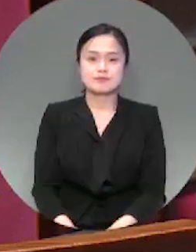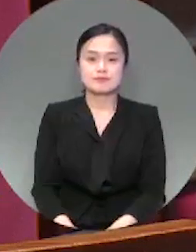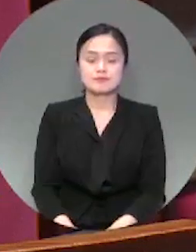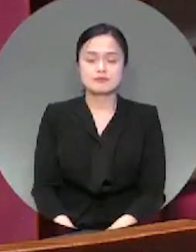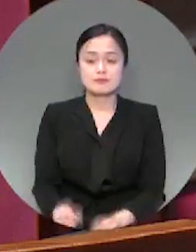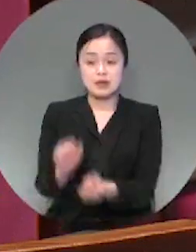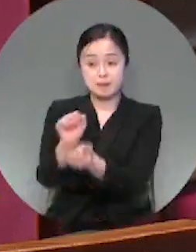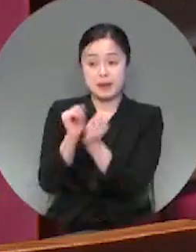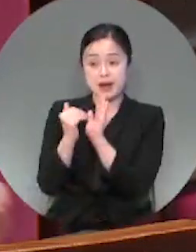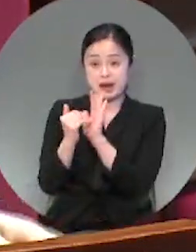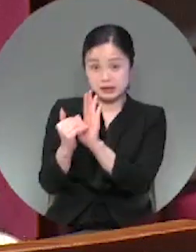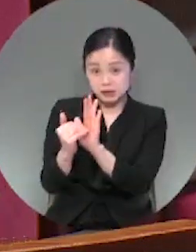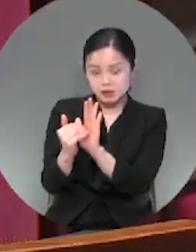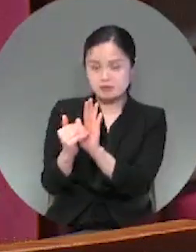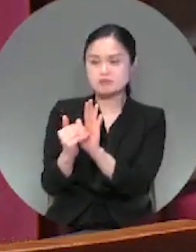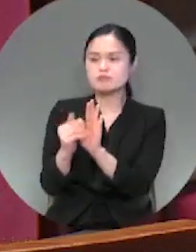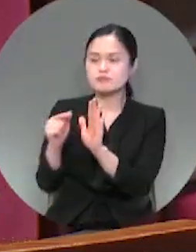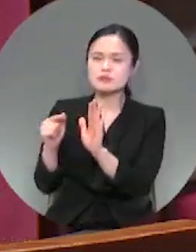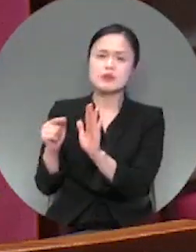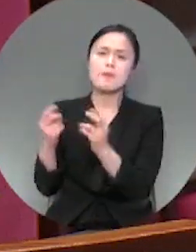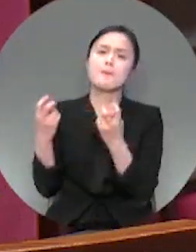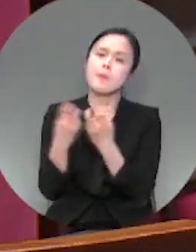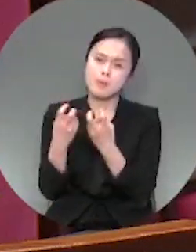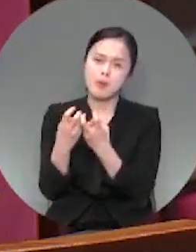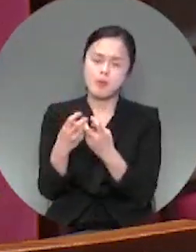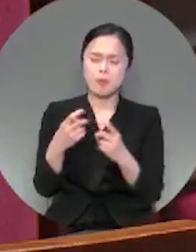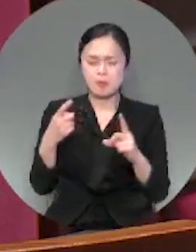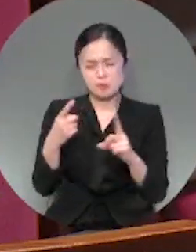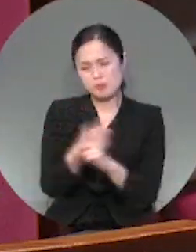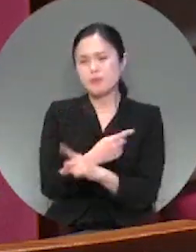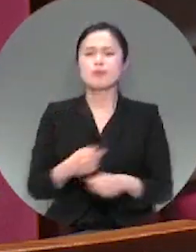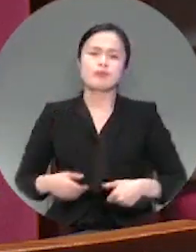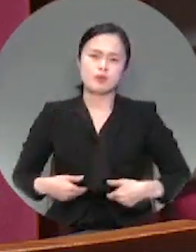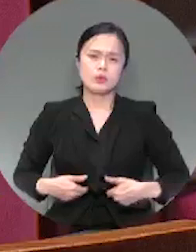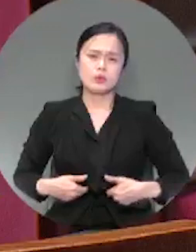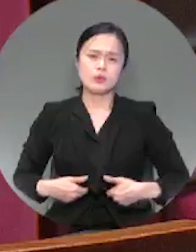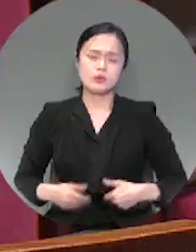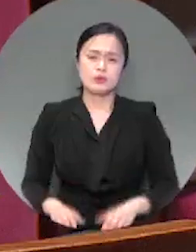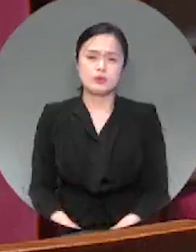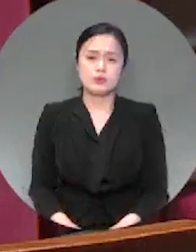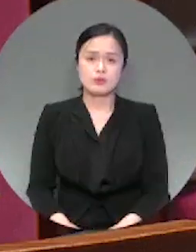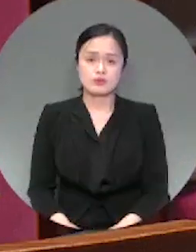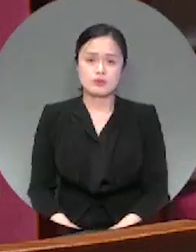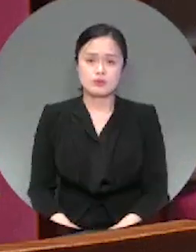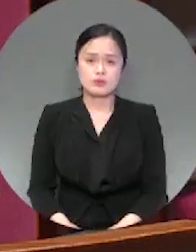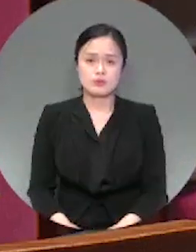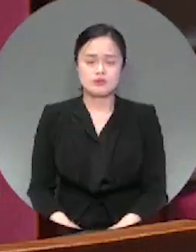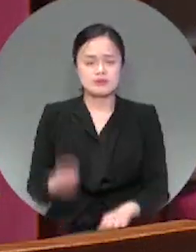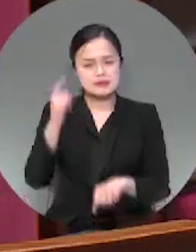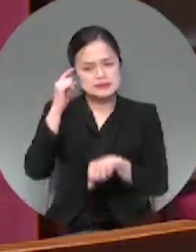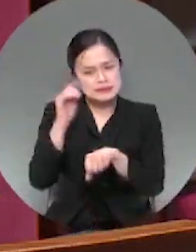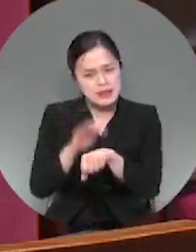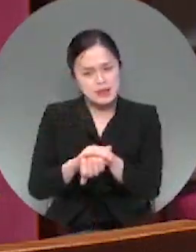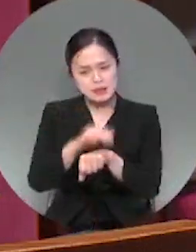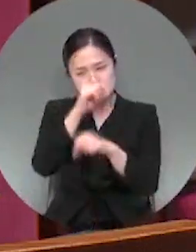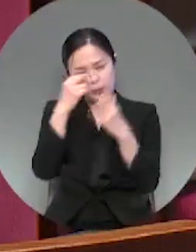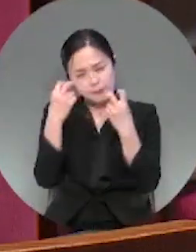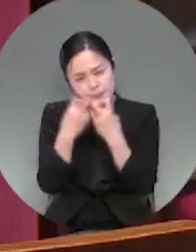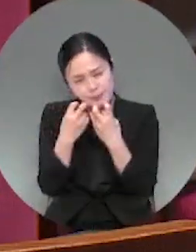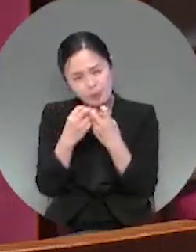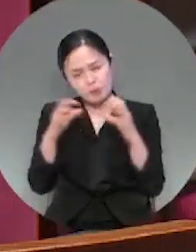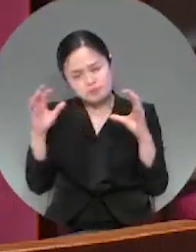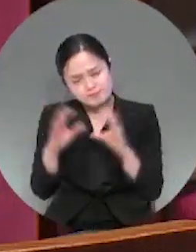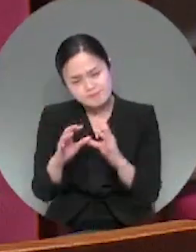필요가 있다. 좀 다양한 분들의 지혜를 모아서 새로운 절차와 제도를 만들어갈